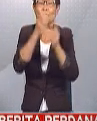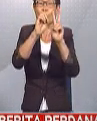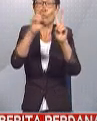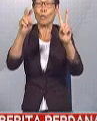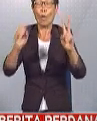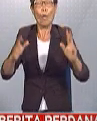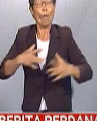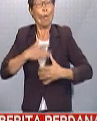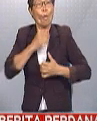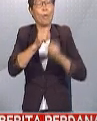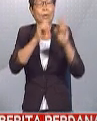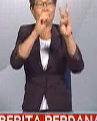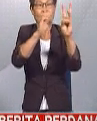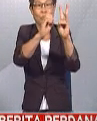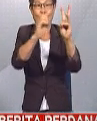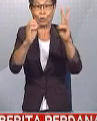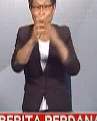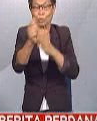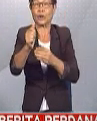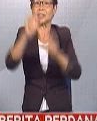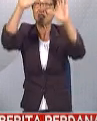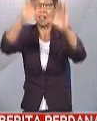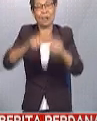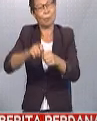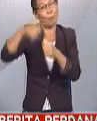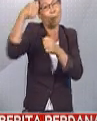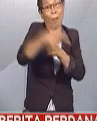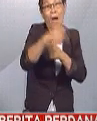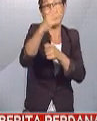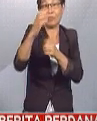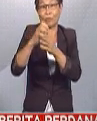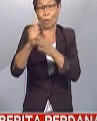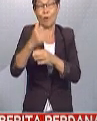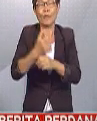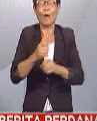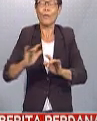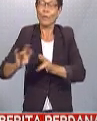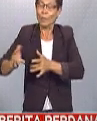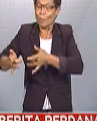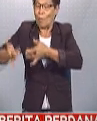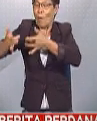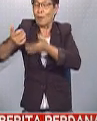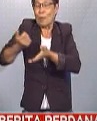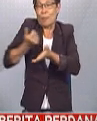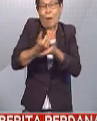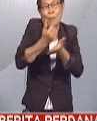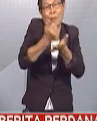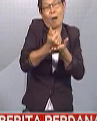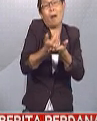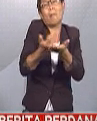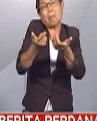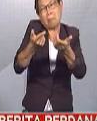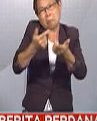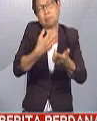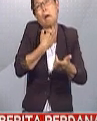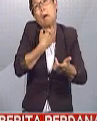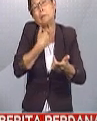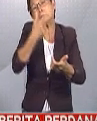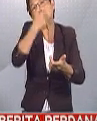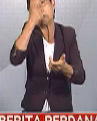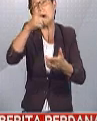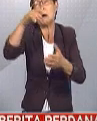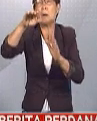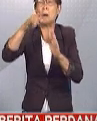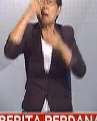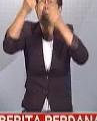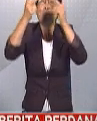mereka, bantuan RM600 itu secara sekali bayar dapat meringankan dan membantu mereka yang terjejas kurang-kurangnya